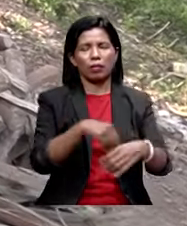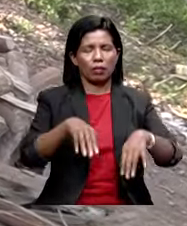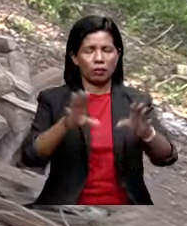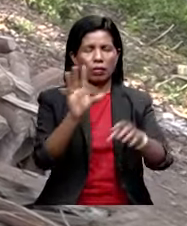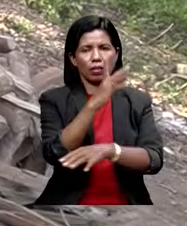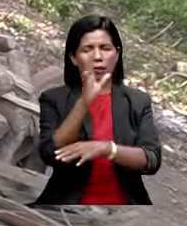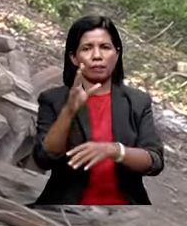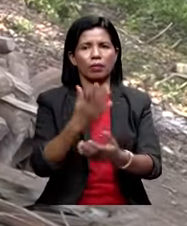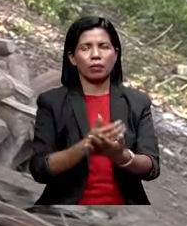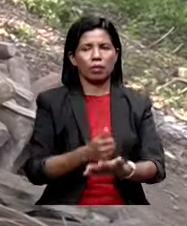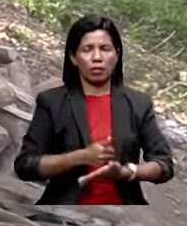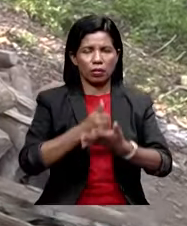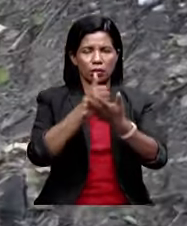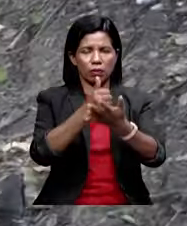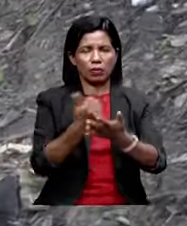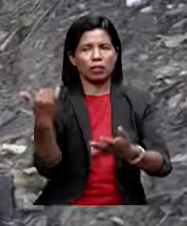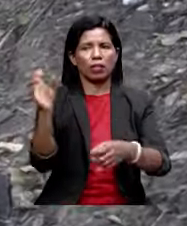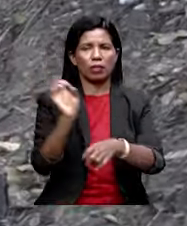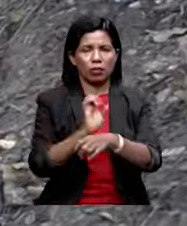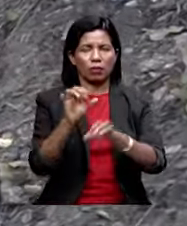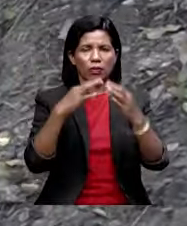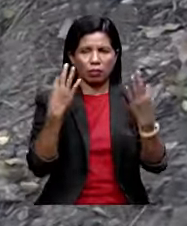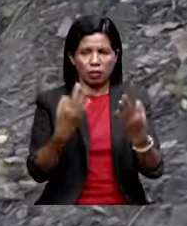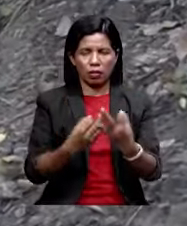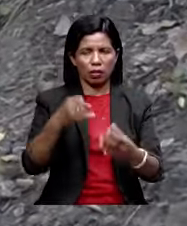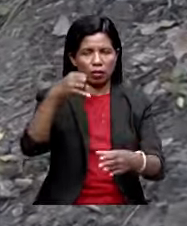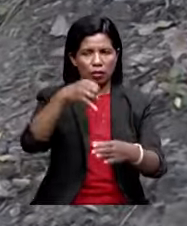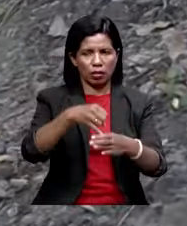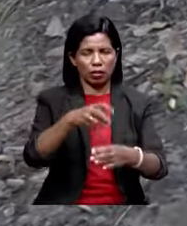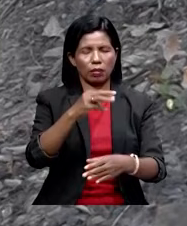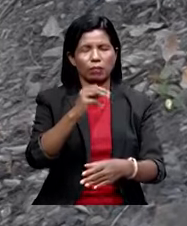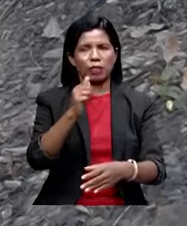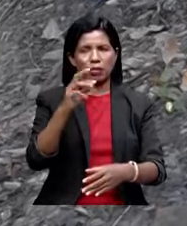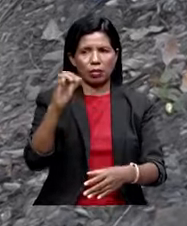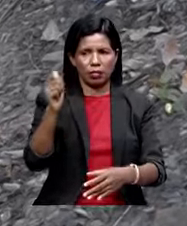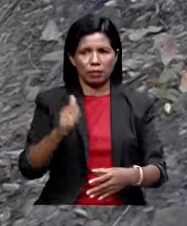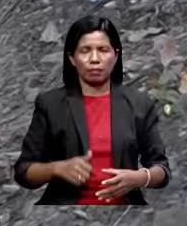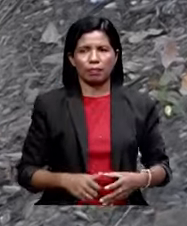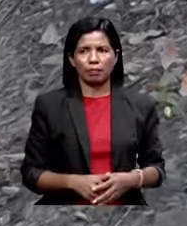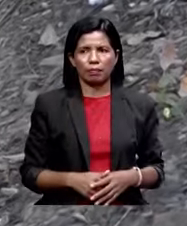aimaran, odi sustenta sira ne economia familia, incluimos Maria Suarez.